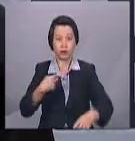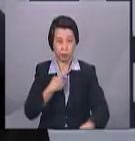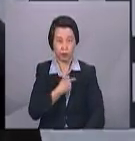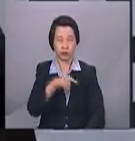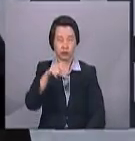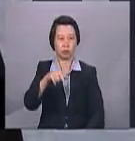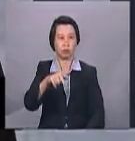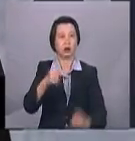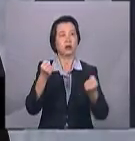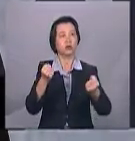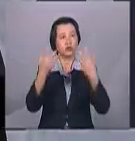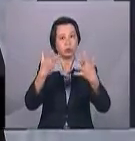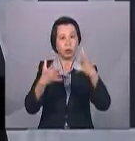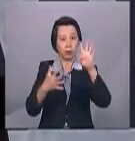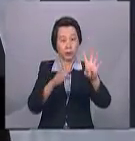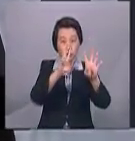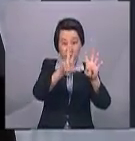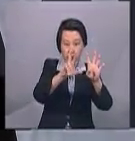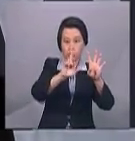sebanyak